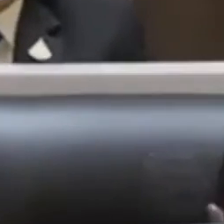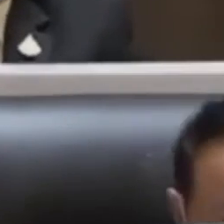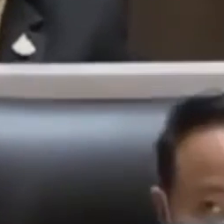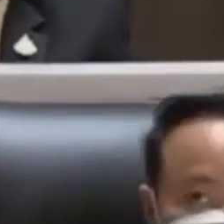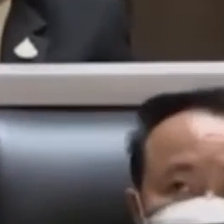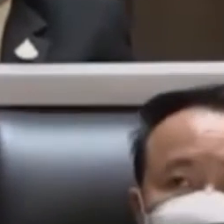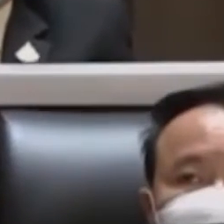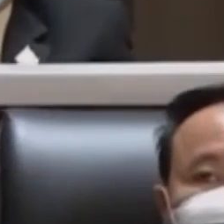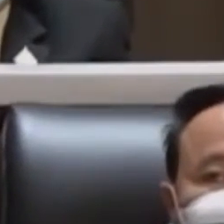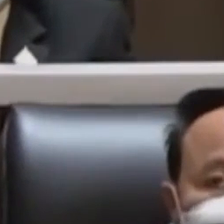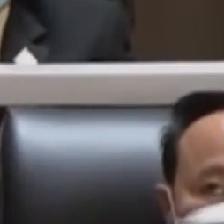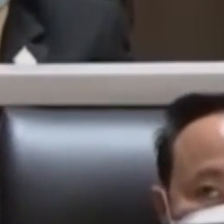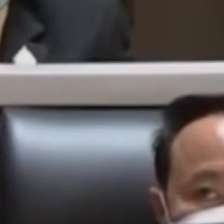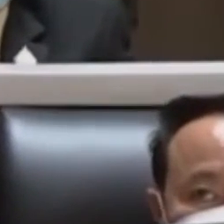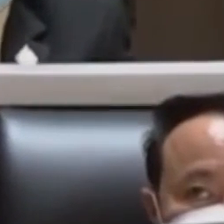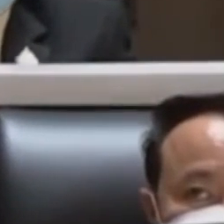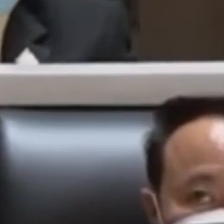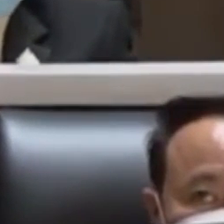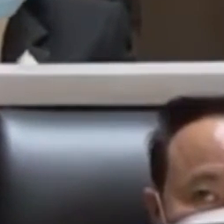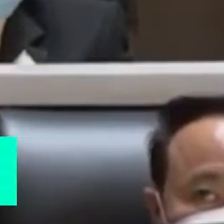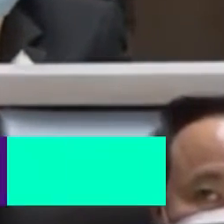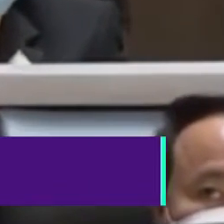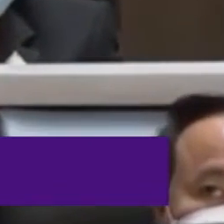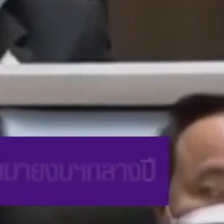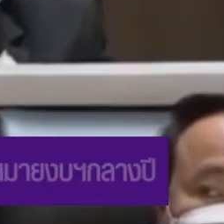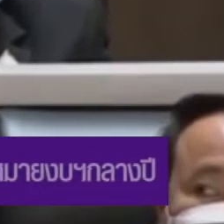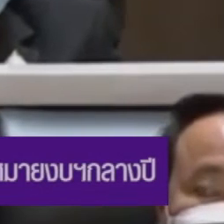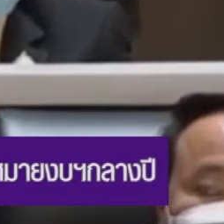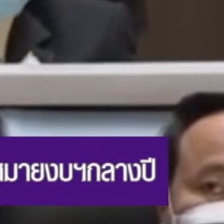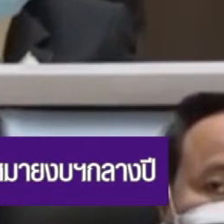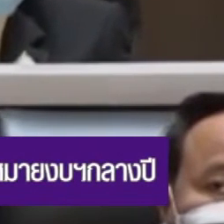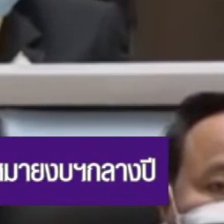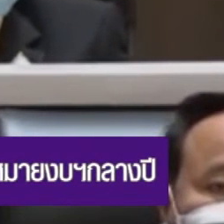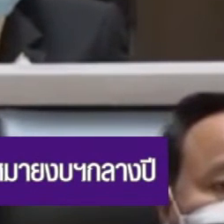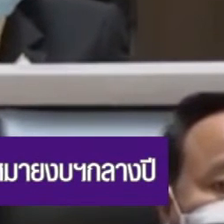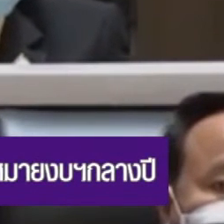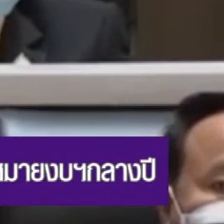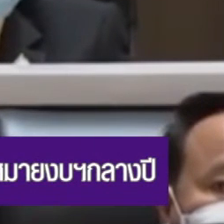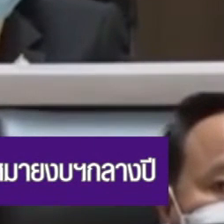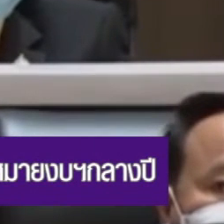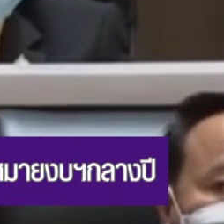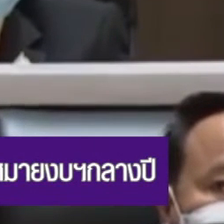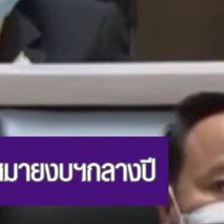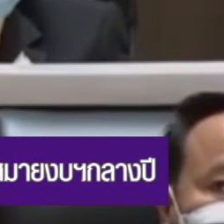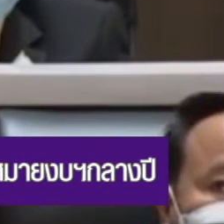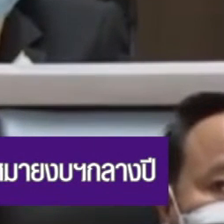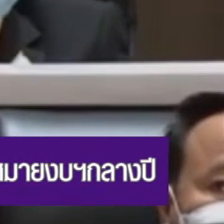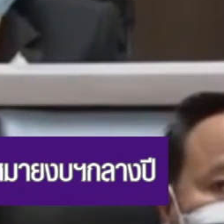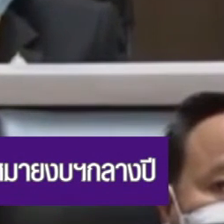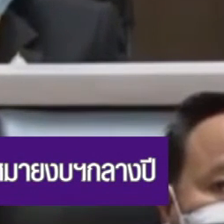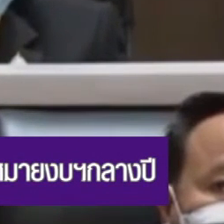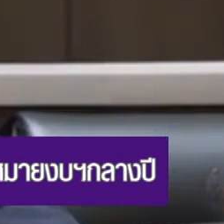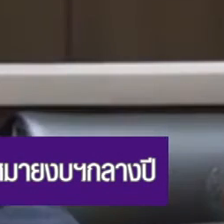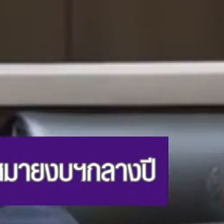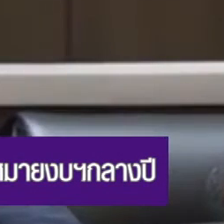63เนี่ยมีพรก.กู้เงิน1ล้านล้านจัดสรรให้กับกระทรวงระบบสาธารณสุข 45,000 ล้านปี64